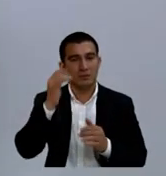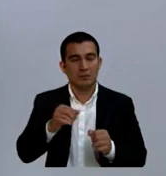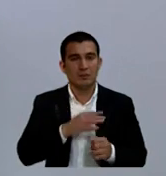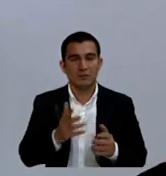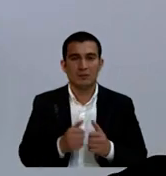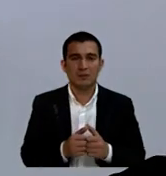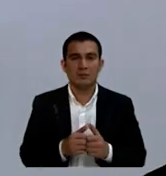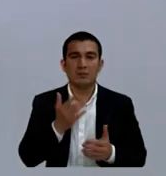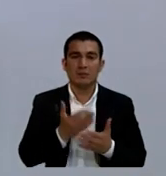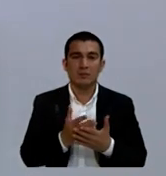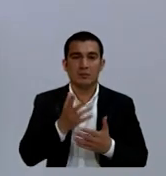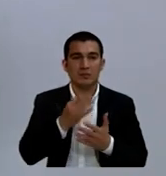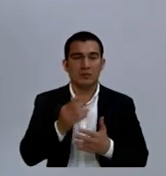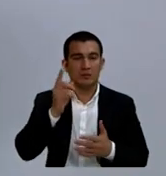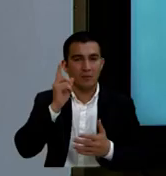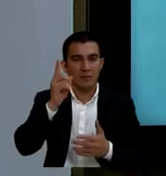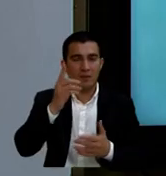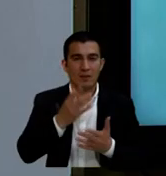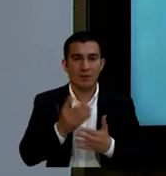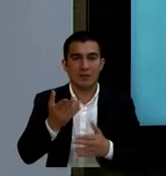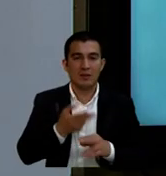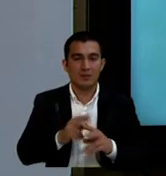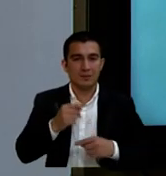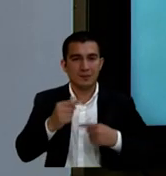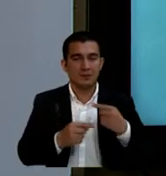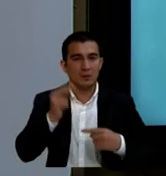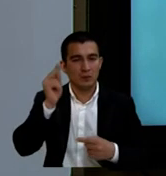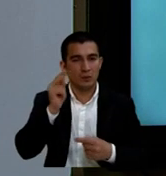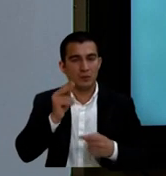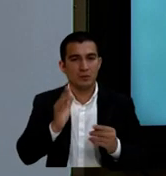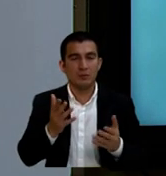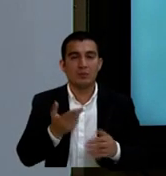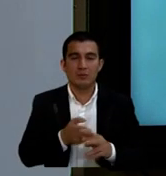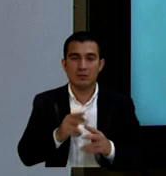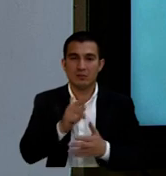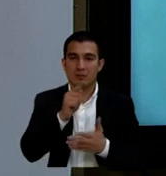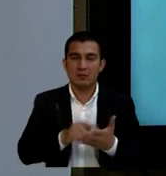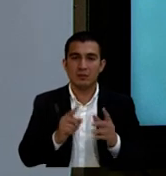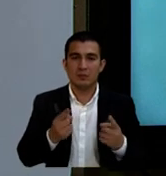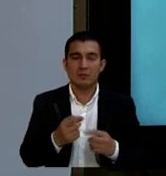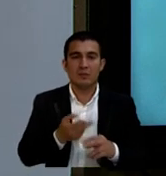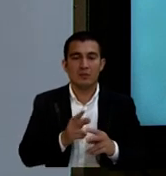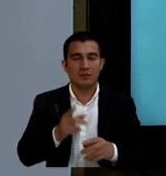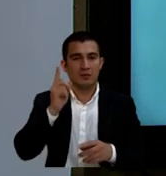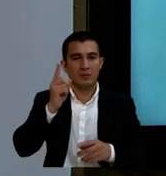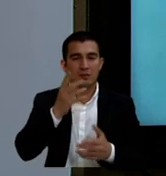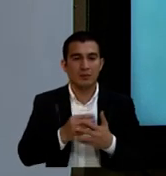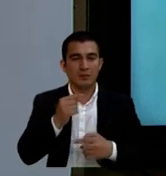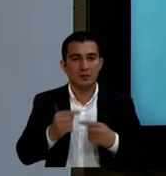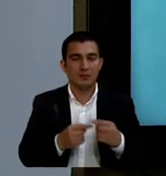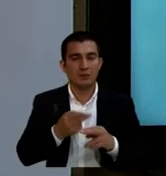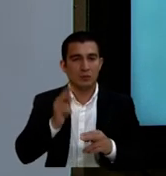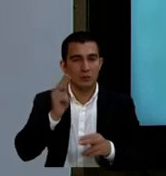qilaylik. Avlodlar merosini o'rganamiz. Negadir so'roq belgisi qo'yib qo'ydik. Avlodlar merosini